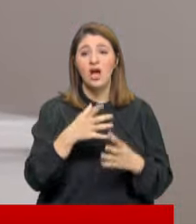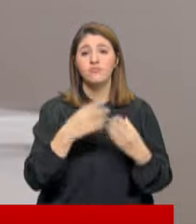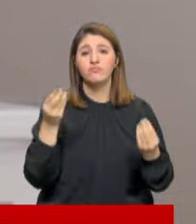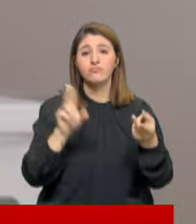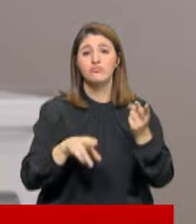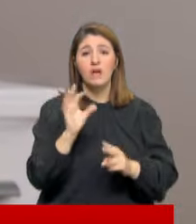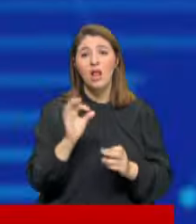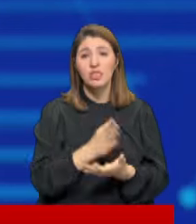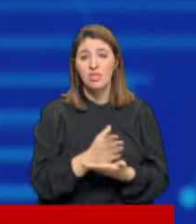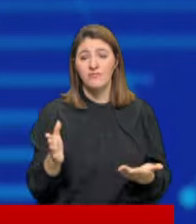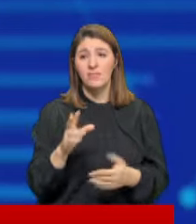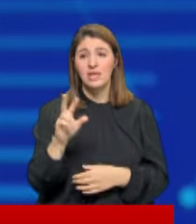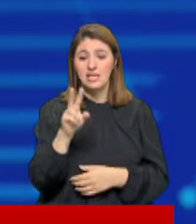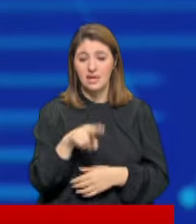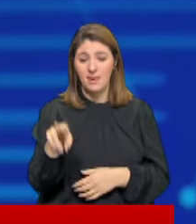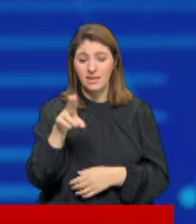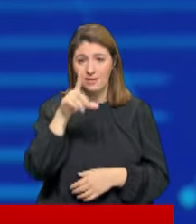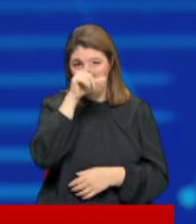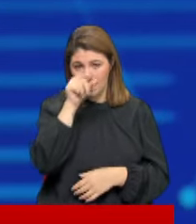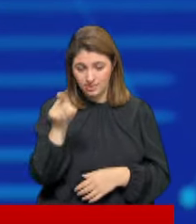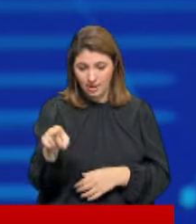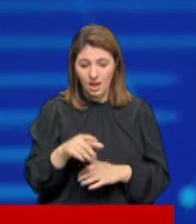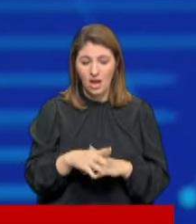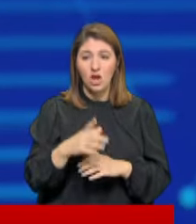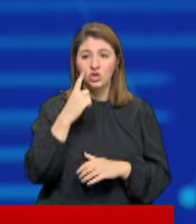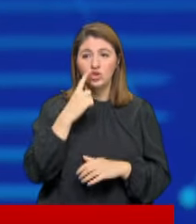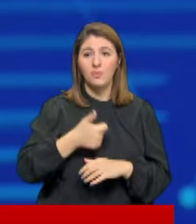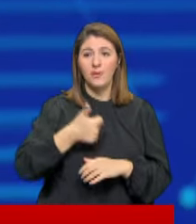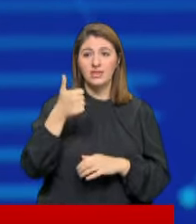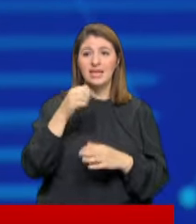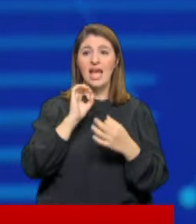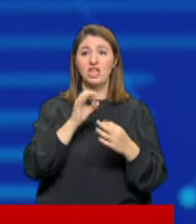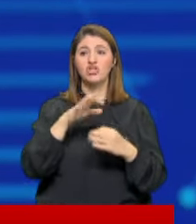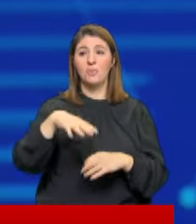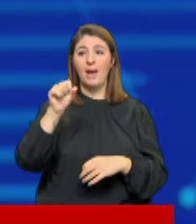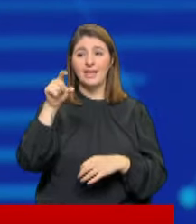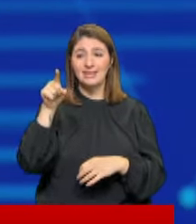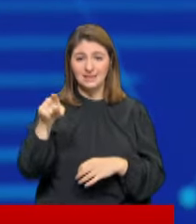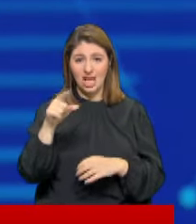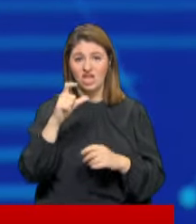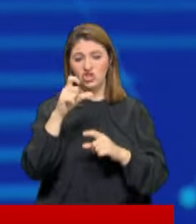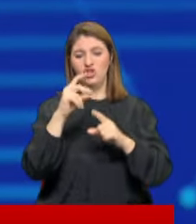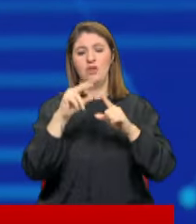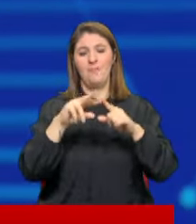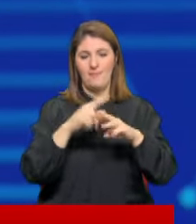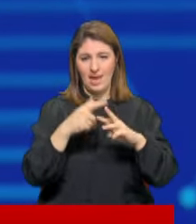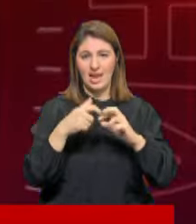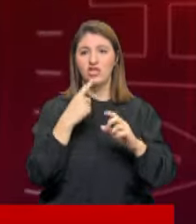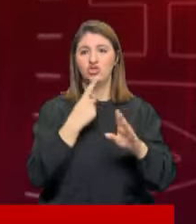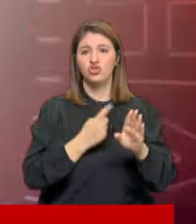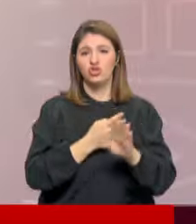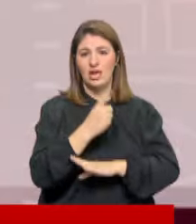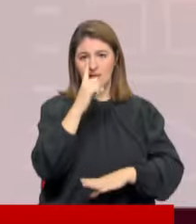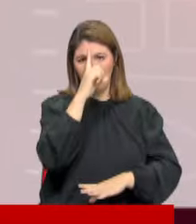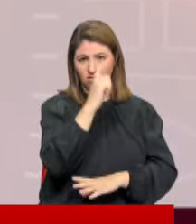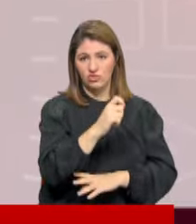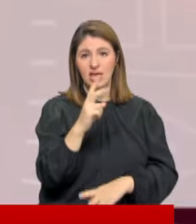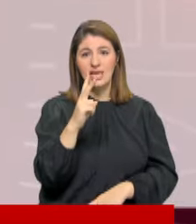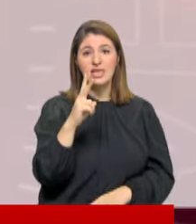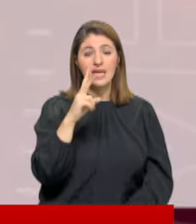vermeye devam etti. 27 Mart'ta Cumhurbaşkanlığı İletişim Merkezi'ne bir şikayet başvurusu oluyor. 2